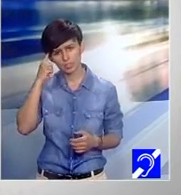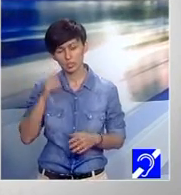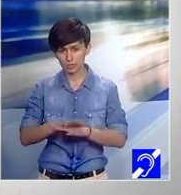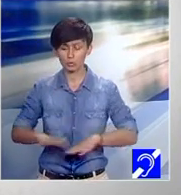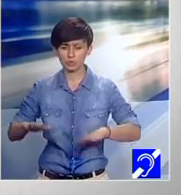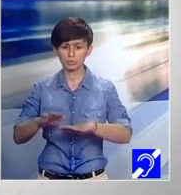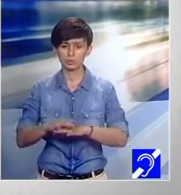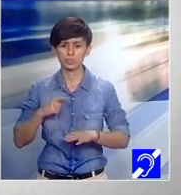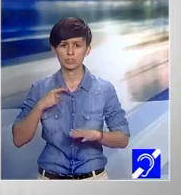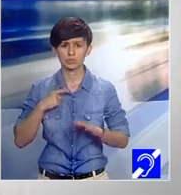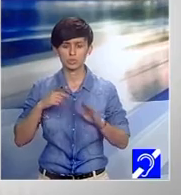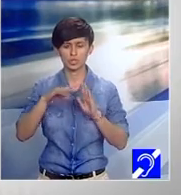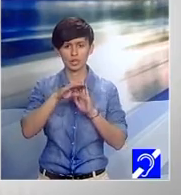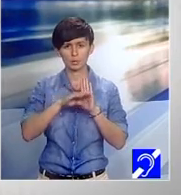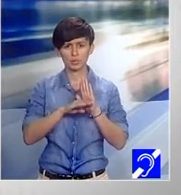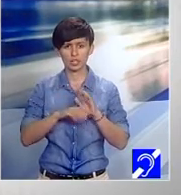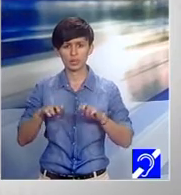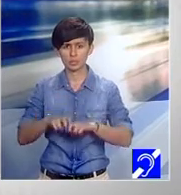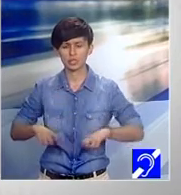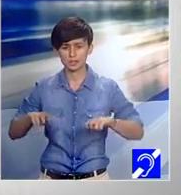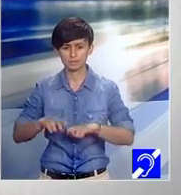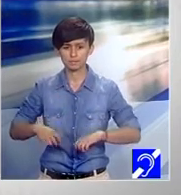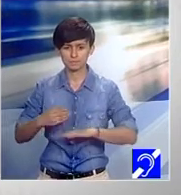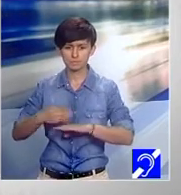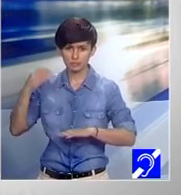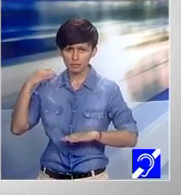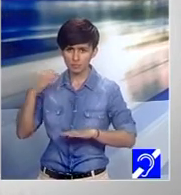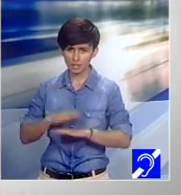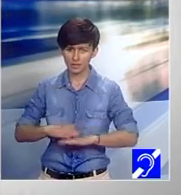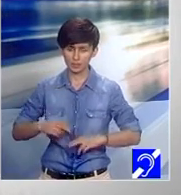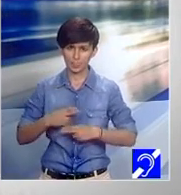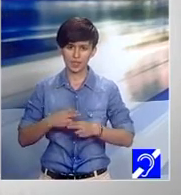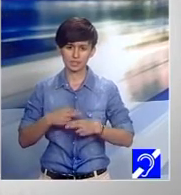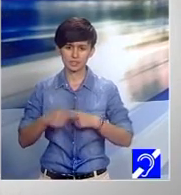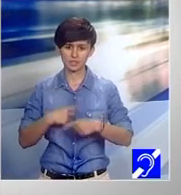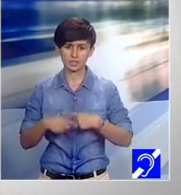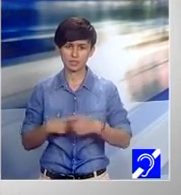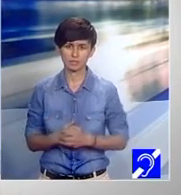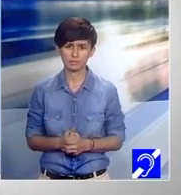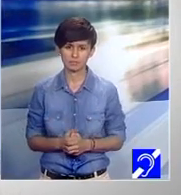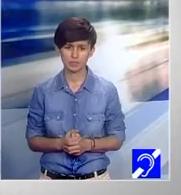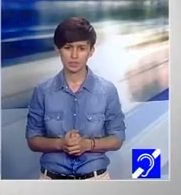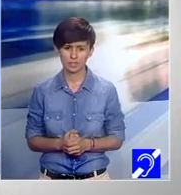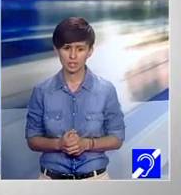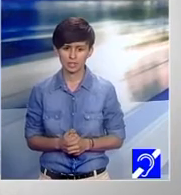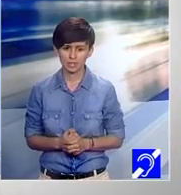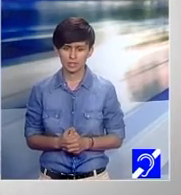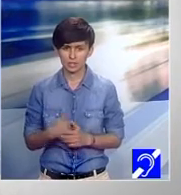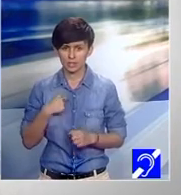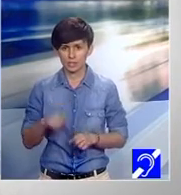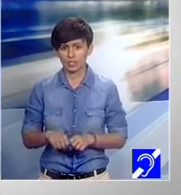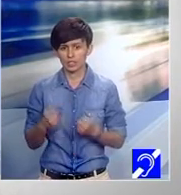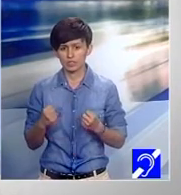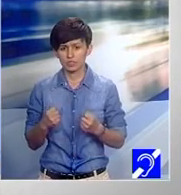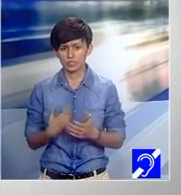există programe de screening în toată lumea. În Europa este o practică lege, de 50 iată. De ani. Vă întrerup doar puțin pentru a o